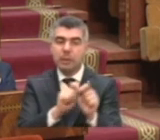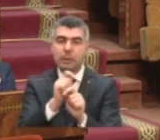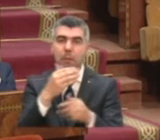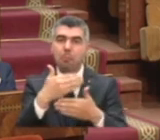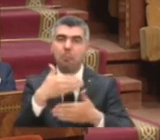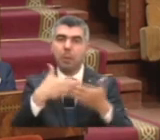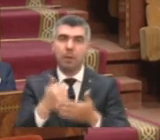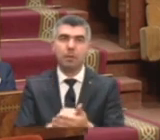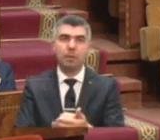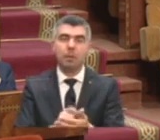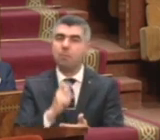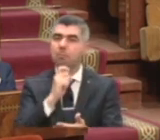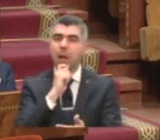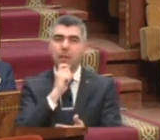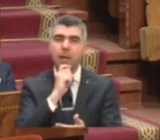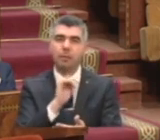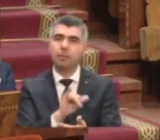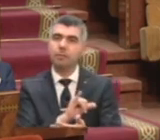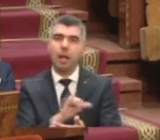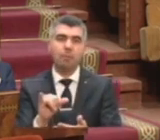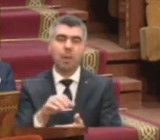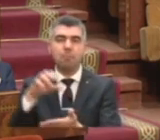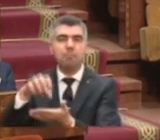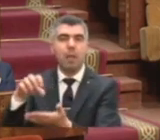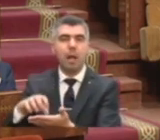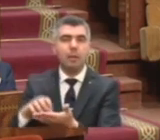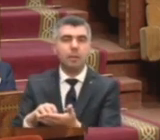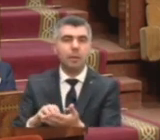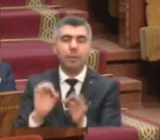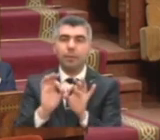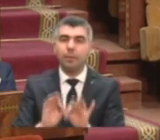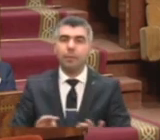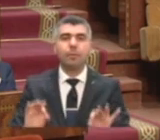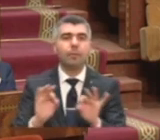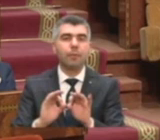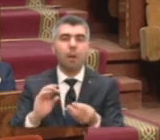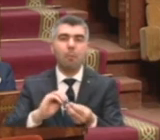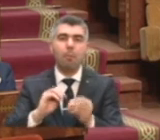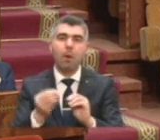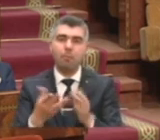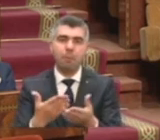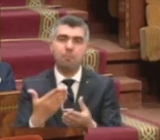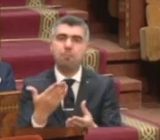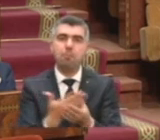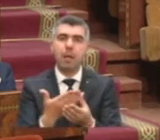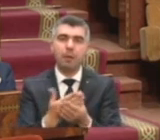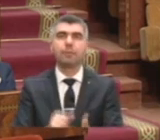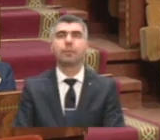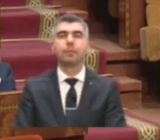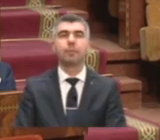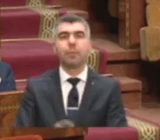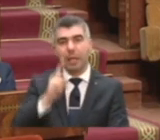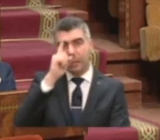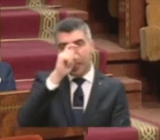2018. الان مازال لم ينتهي الاشغال والمرافق باقي ما كاينش، هناك عده مشاكل تطرح في هذا الملف. يعني انه